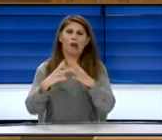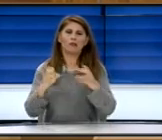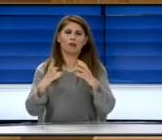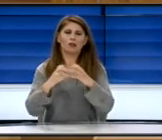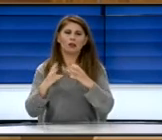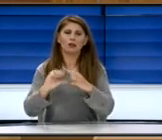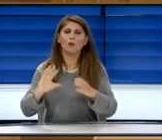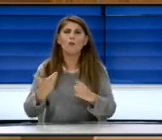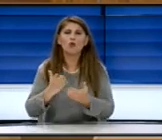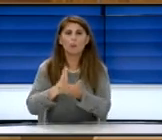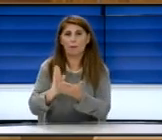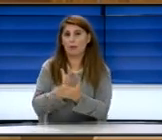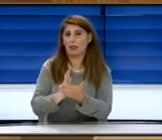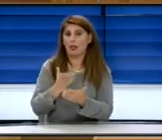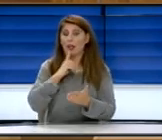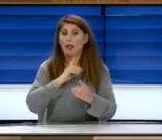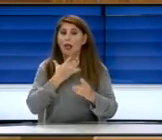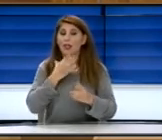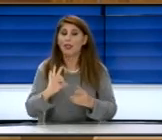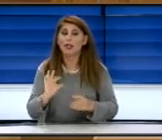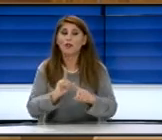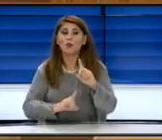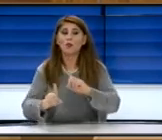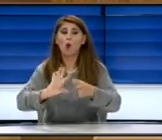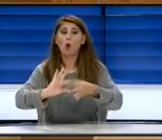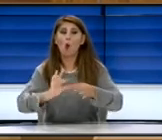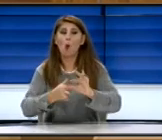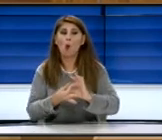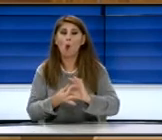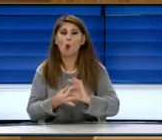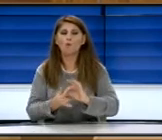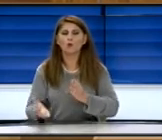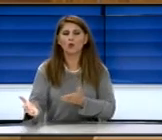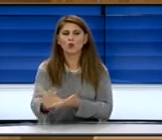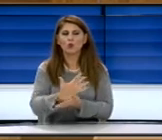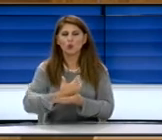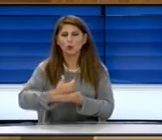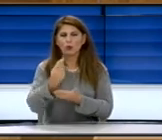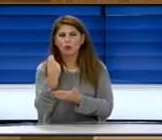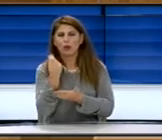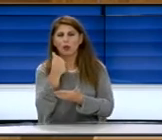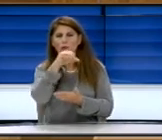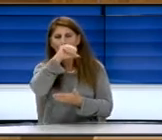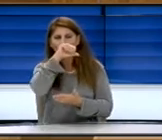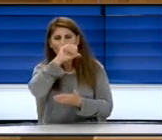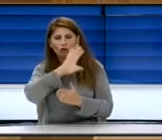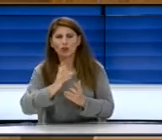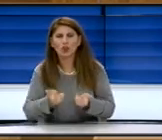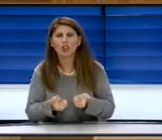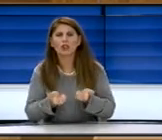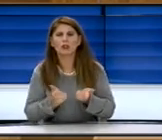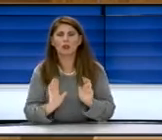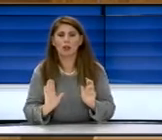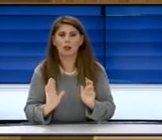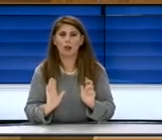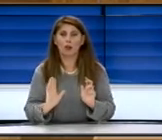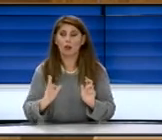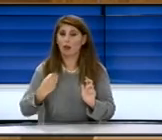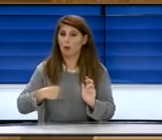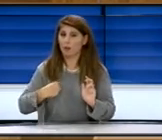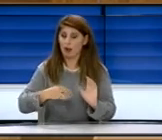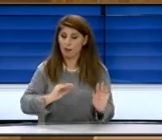θα γίνει η μοιρασιά, δηλαδή σε ποιους ομίλους θα καταλήξει το ζεστό χρήμα. Διαφωνείτε μήπως με τη στρατηγική της πράσινης